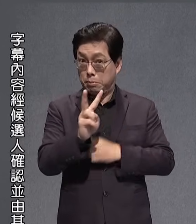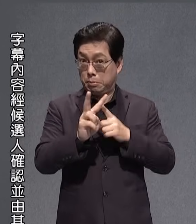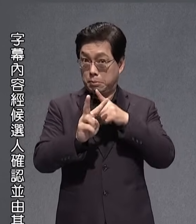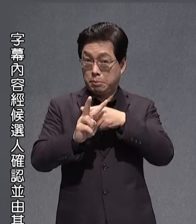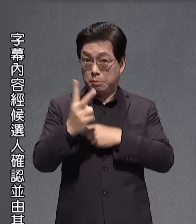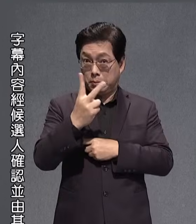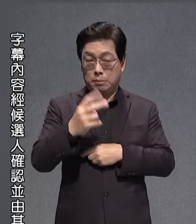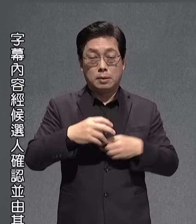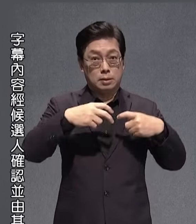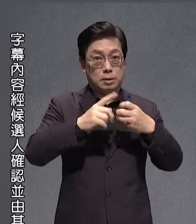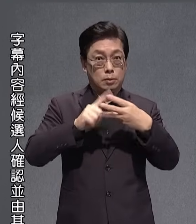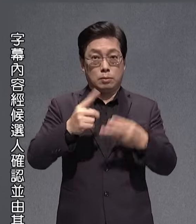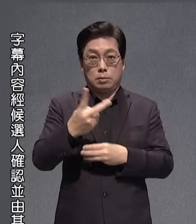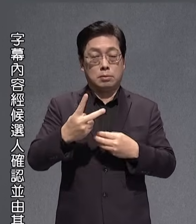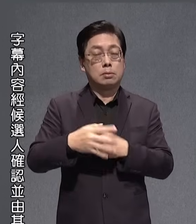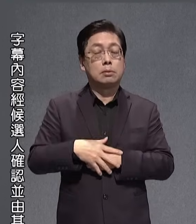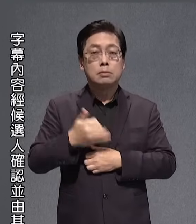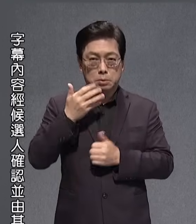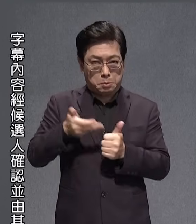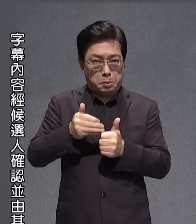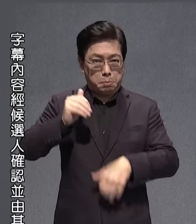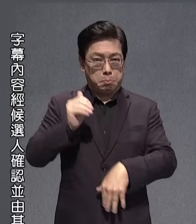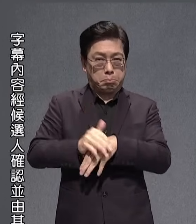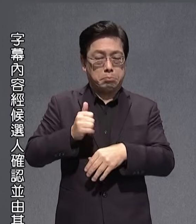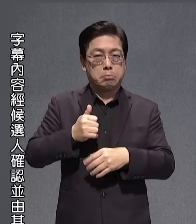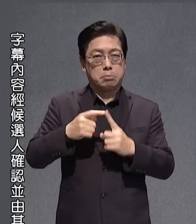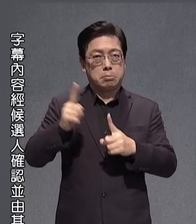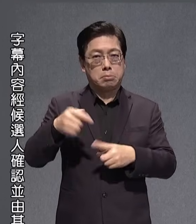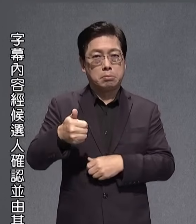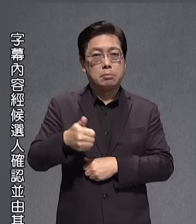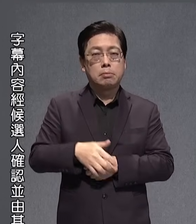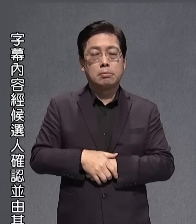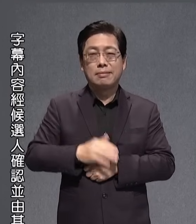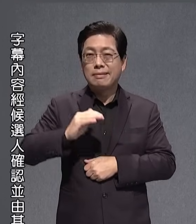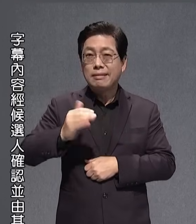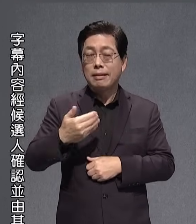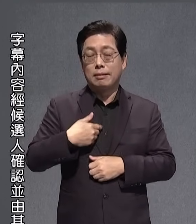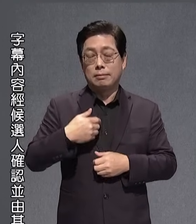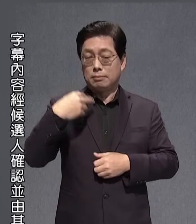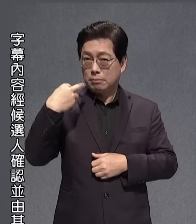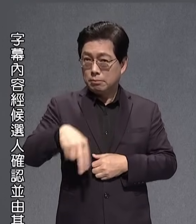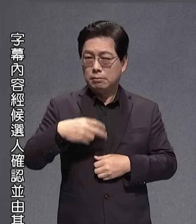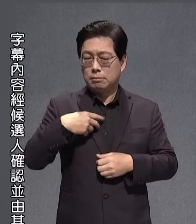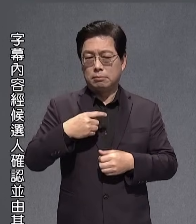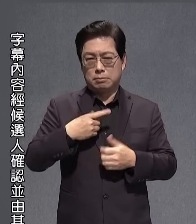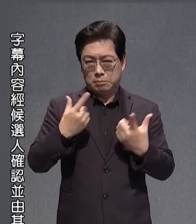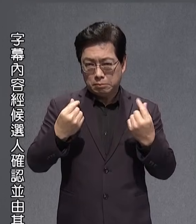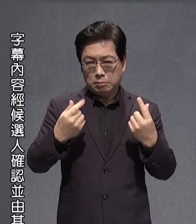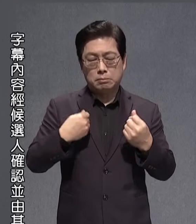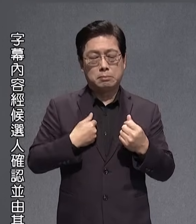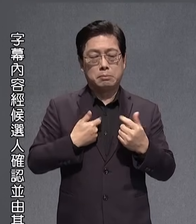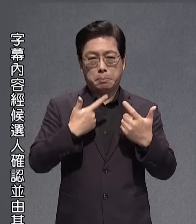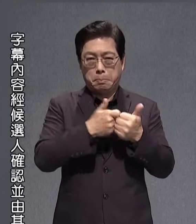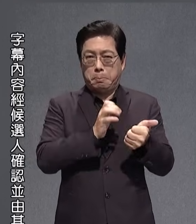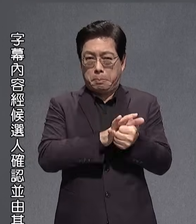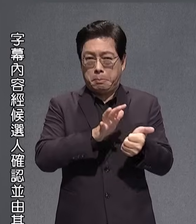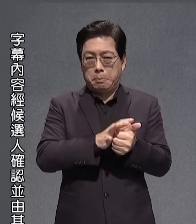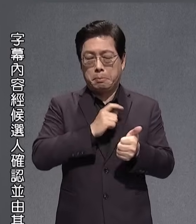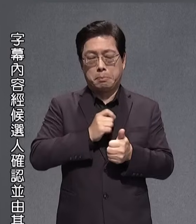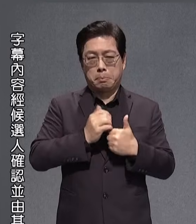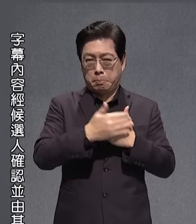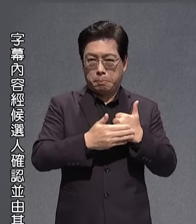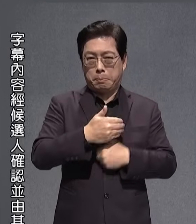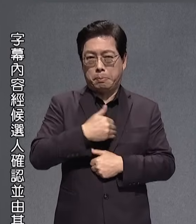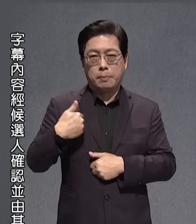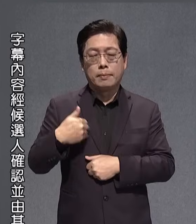跟王麒麟吗？台湾可以培养这么多一流的体育人才，但是我们必须让他享有相对应的待遇跟保